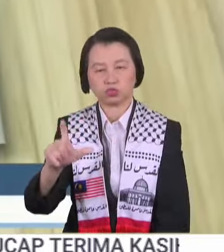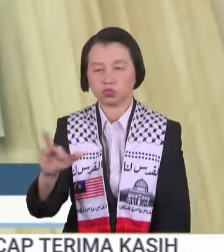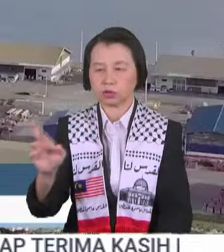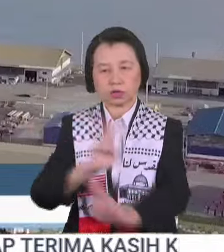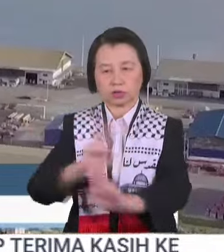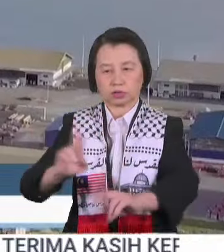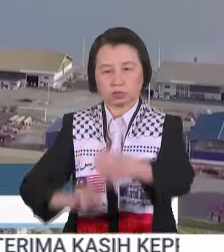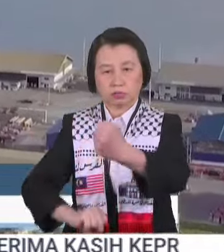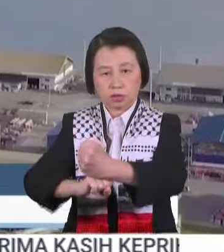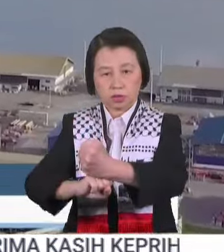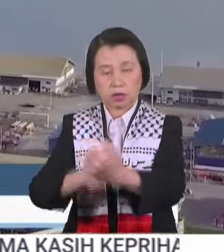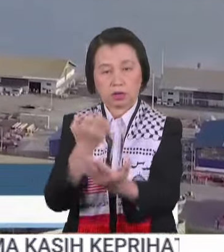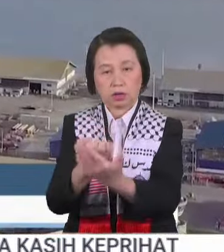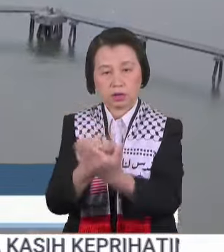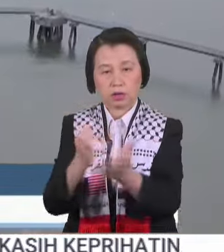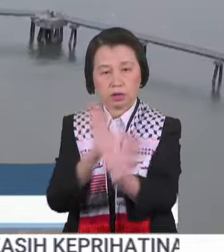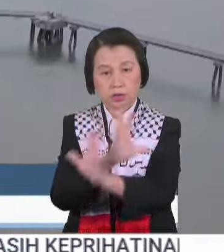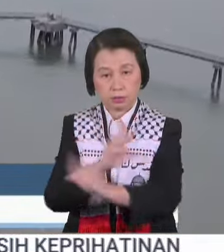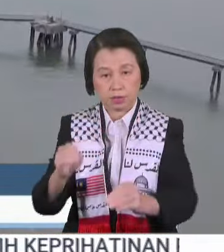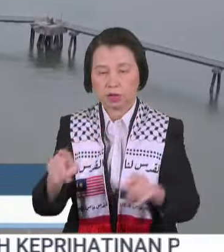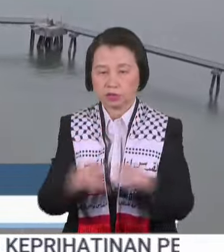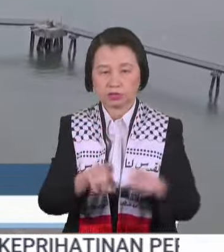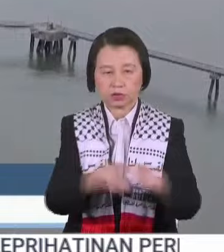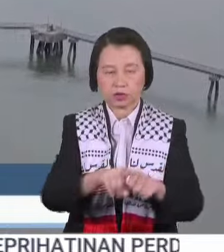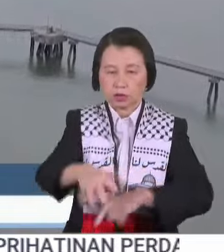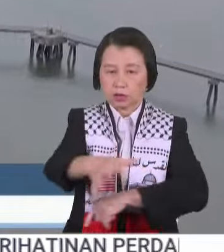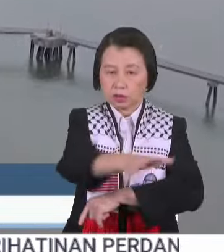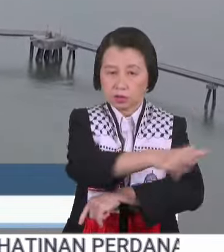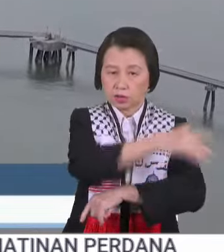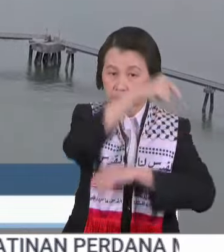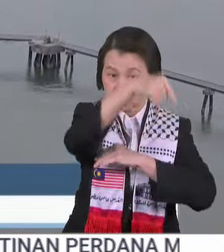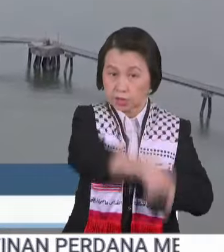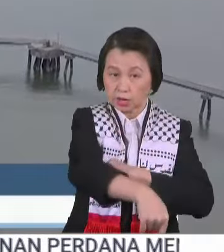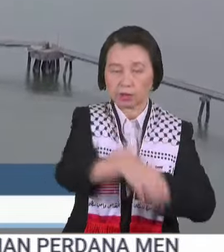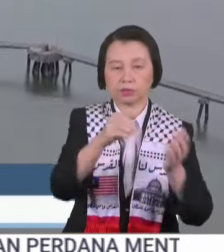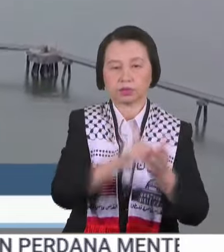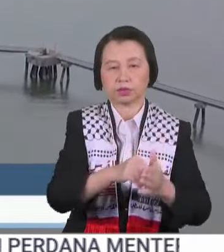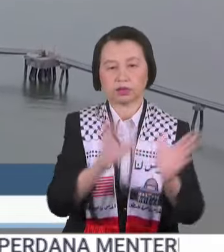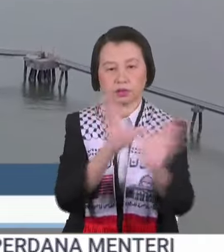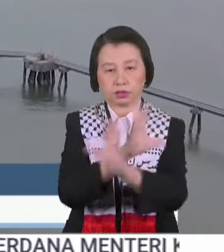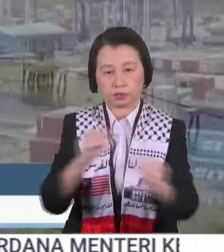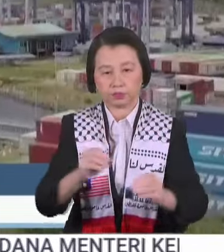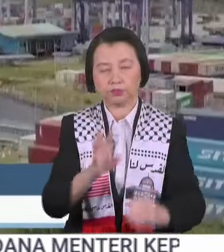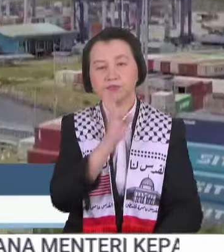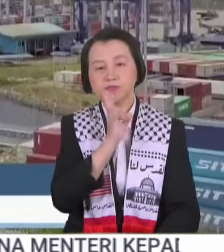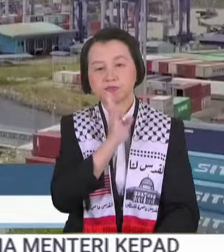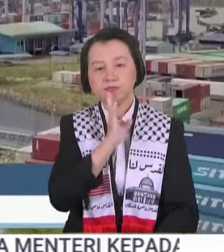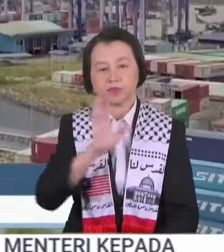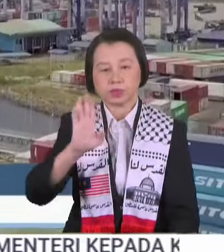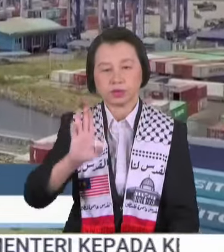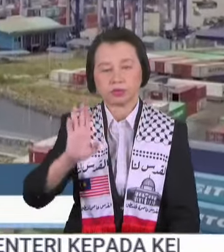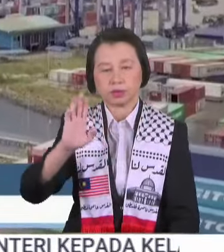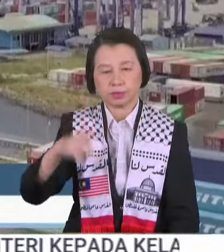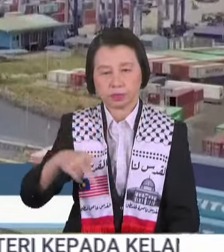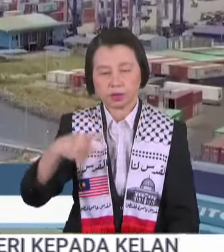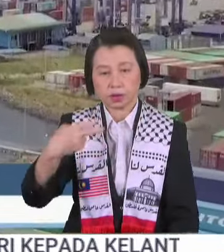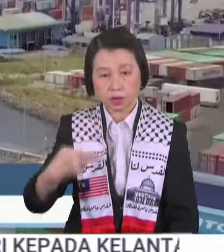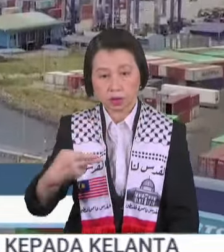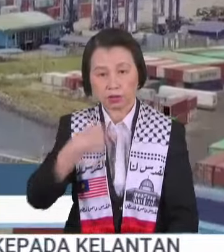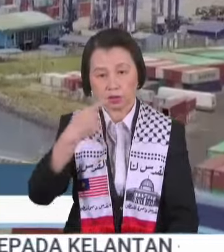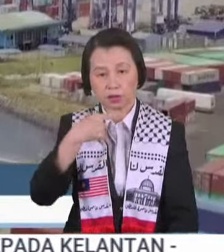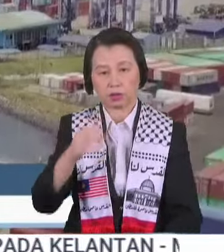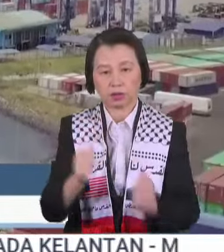menyokong pembangunan ekonomi Sarawak sebagai pelabuhan laut dalam utama di negeri ini. ini. Ujarnya BPHB bersedia dengan